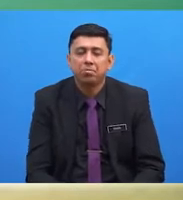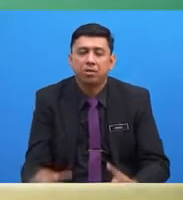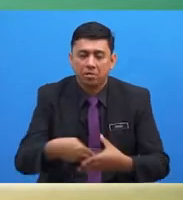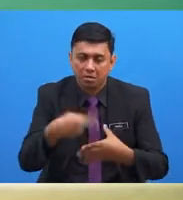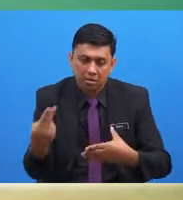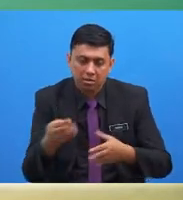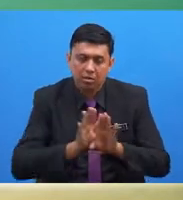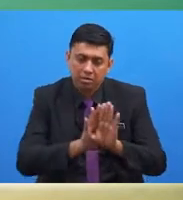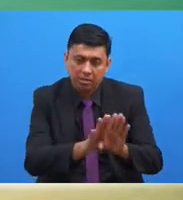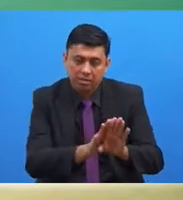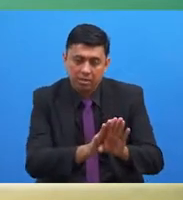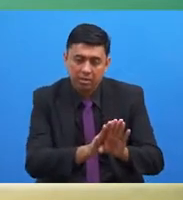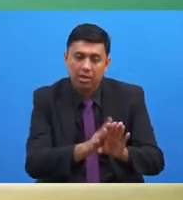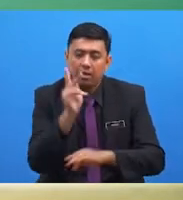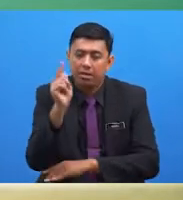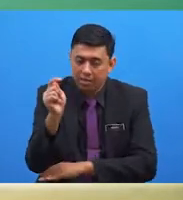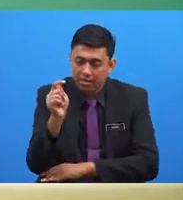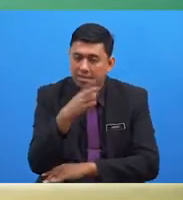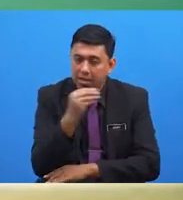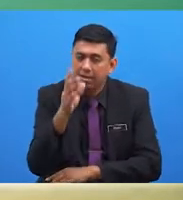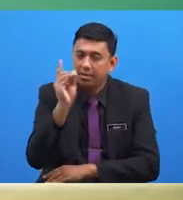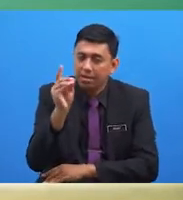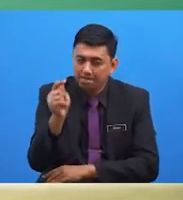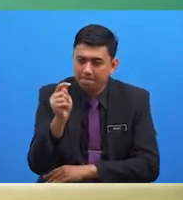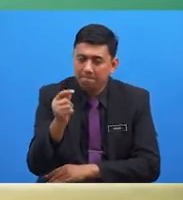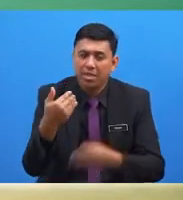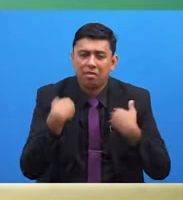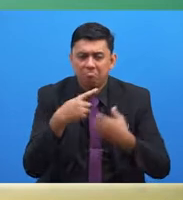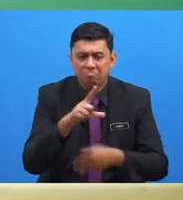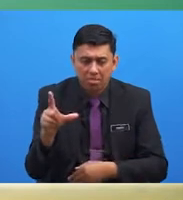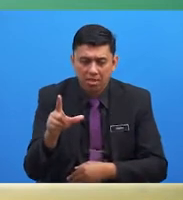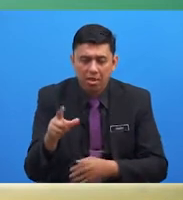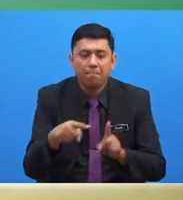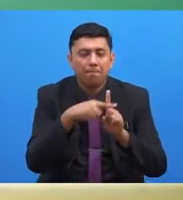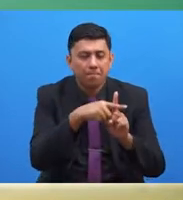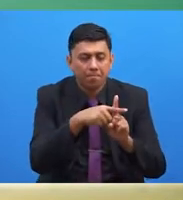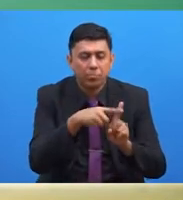Hasil tolakan di bahagian kredit dan debit tadi adalah positif